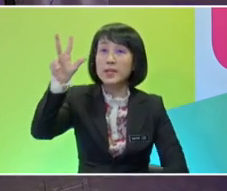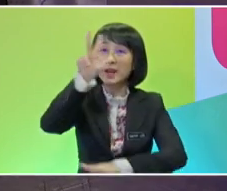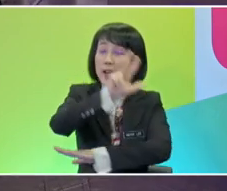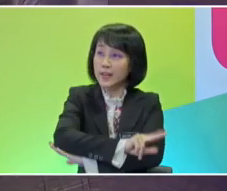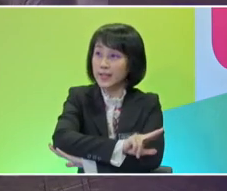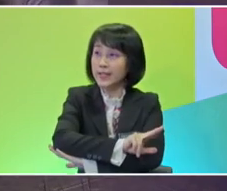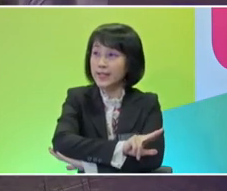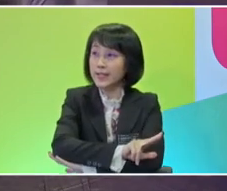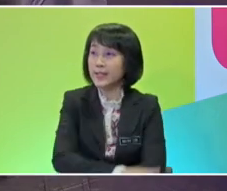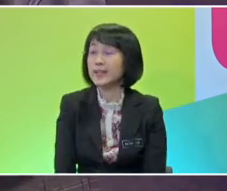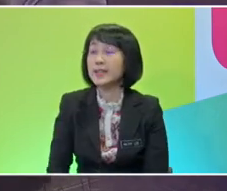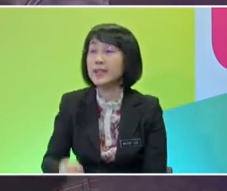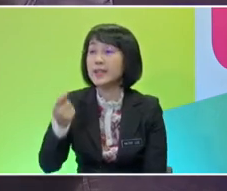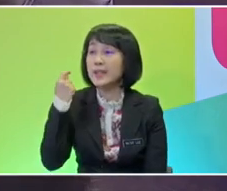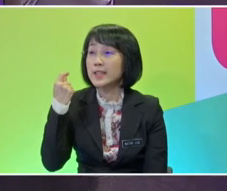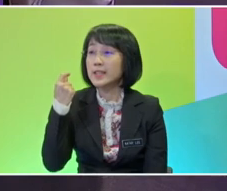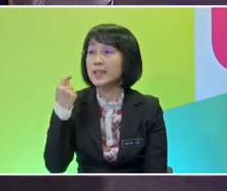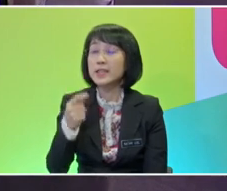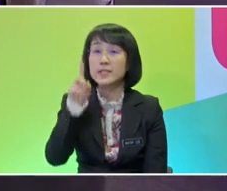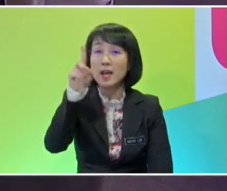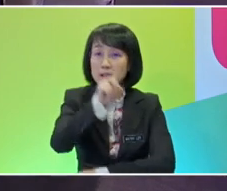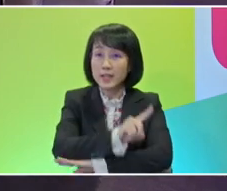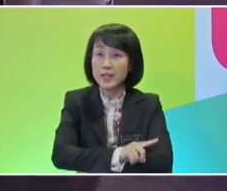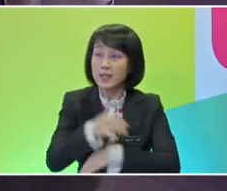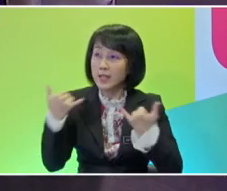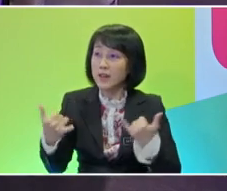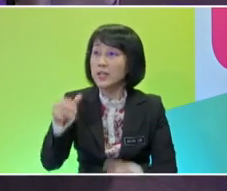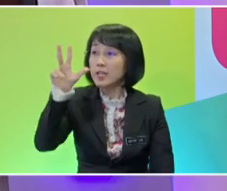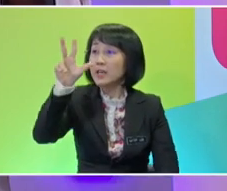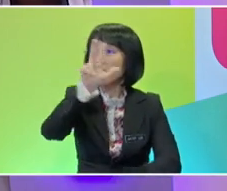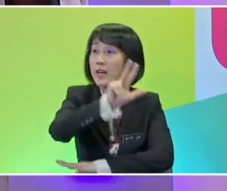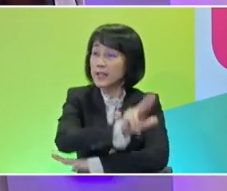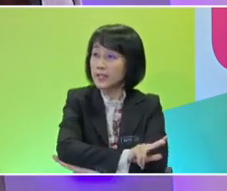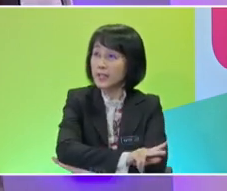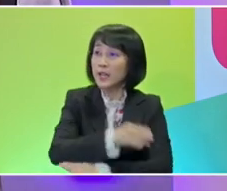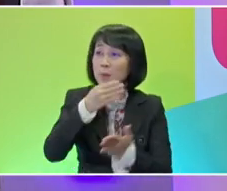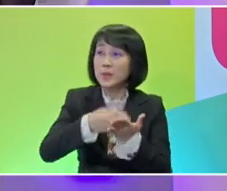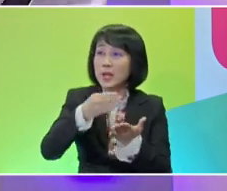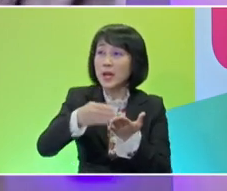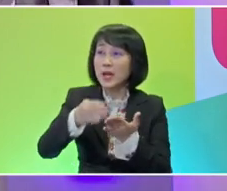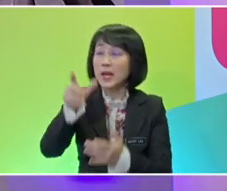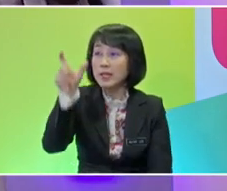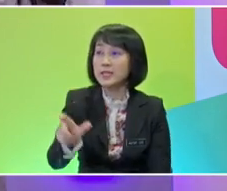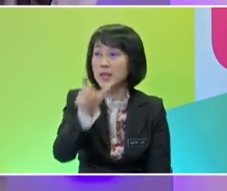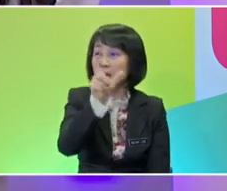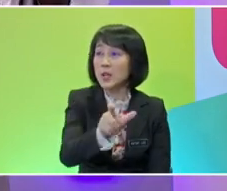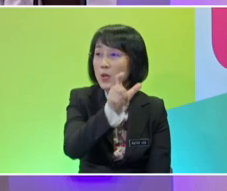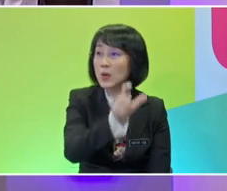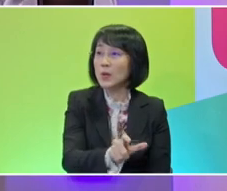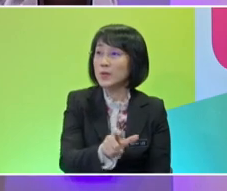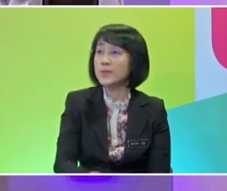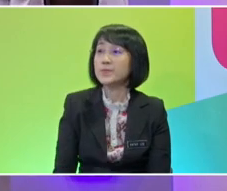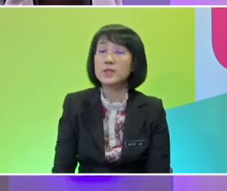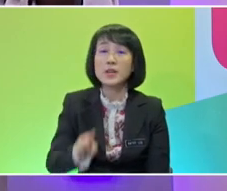sehari tiga hari ya 3 hari kemudian bilangnya candunya Damailah Sebab Dia daripada